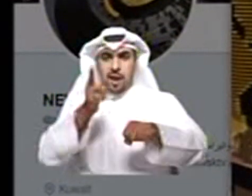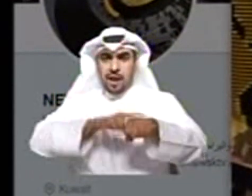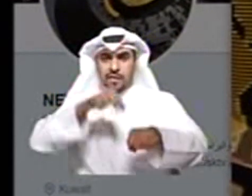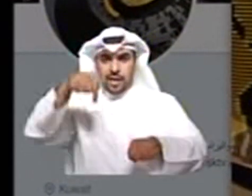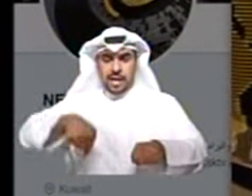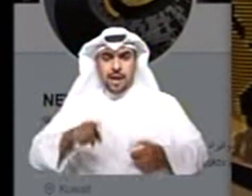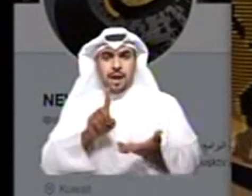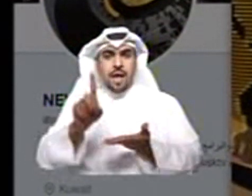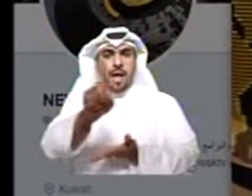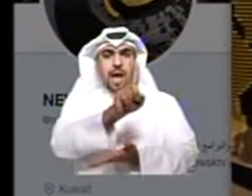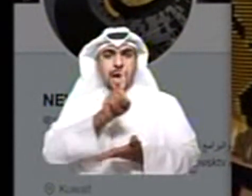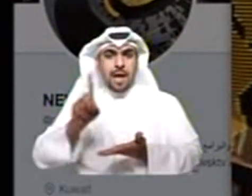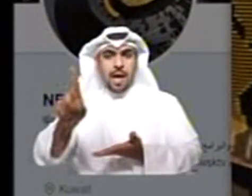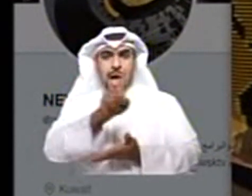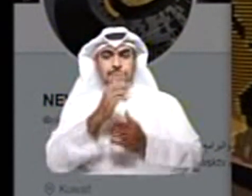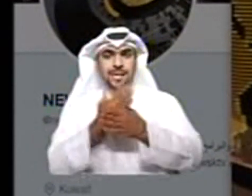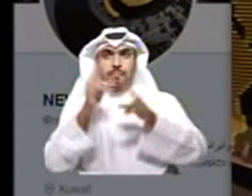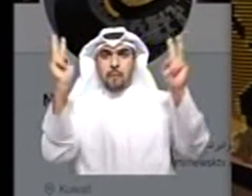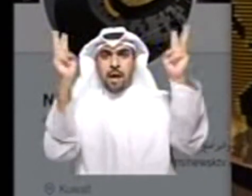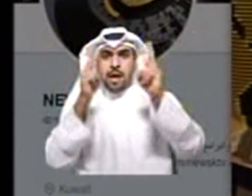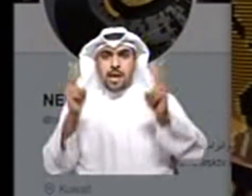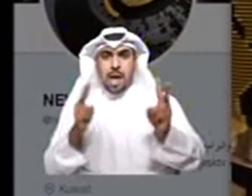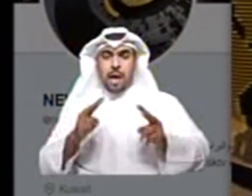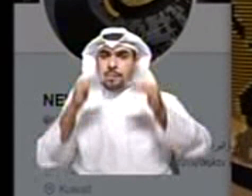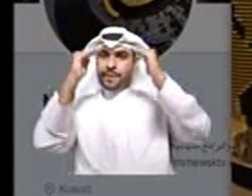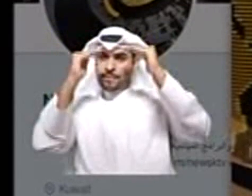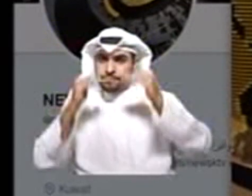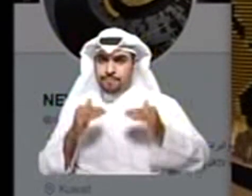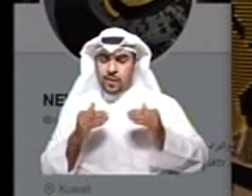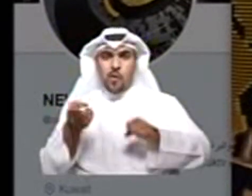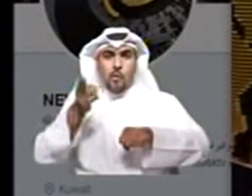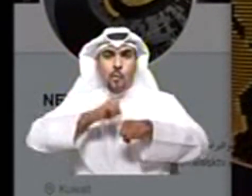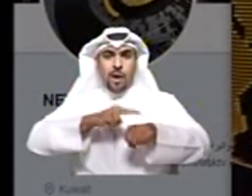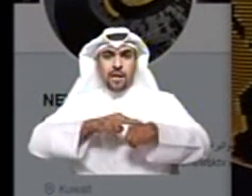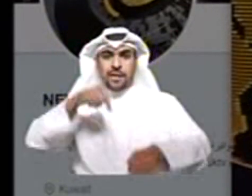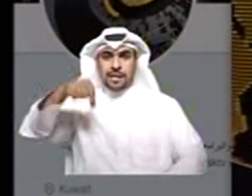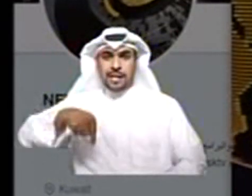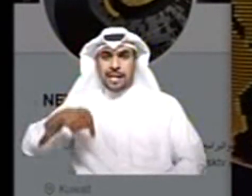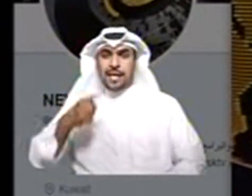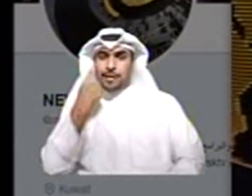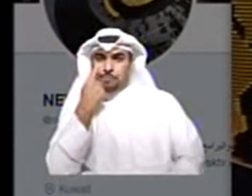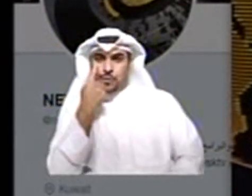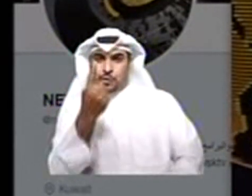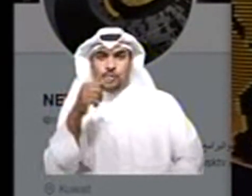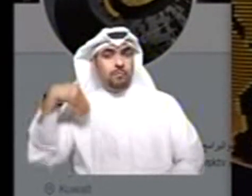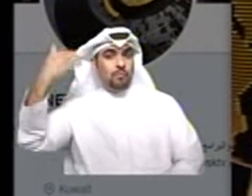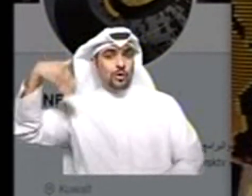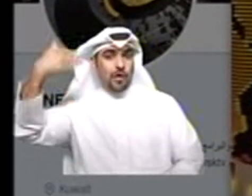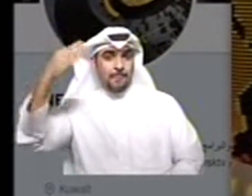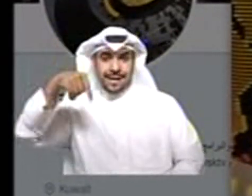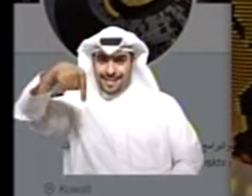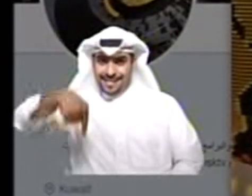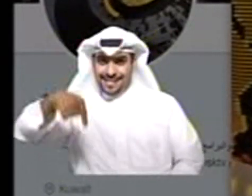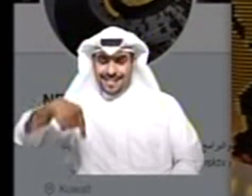إيجابي في البيئة من خلال توفير الطاقة وتخفيض البصمة الكربونية للمباني. هدفي في المرحلة القادمة